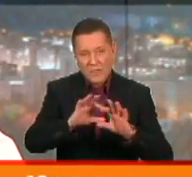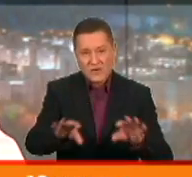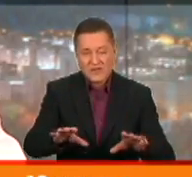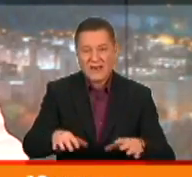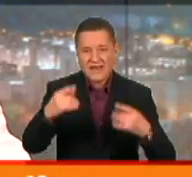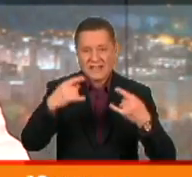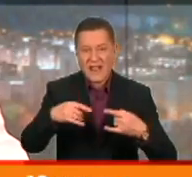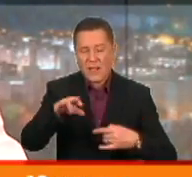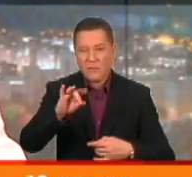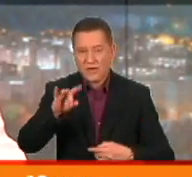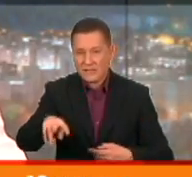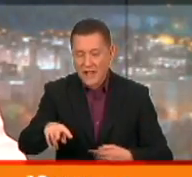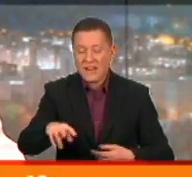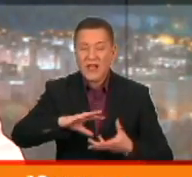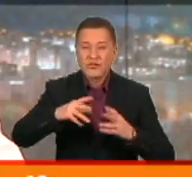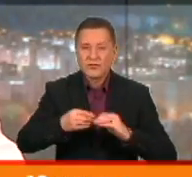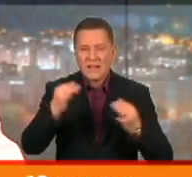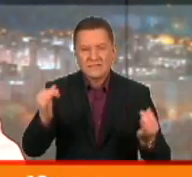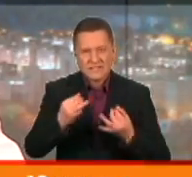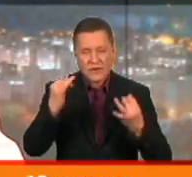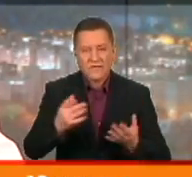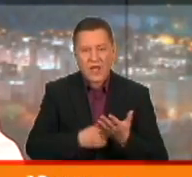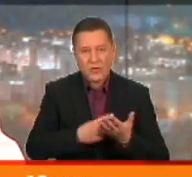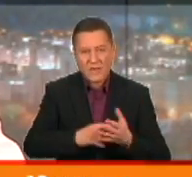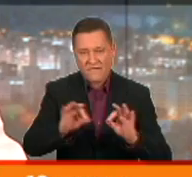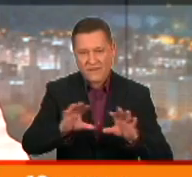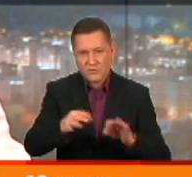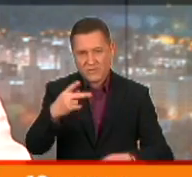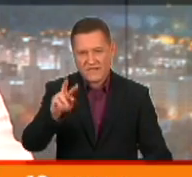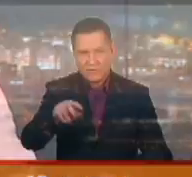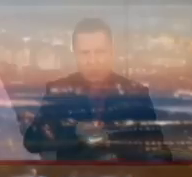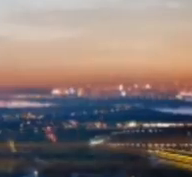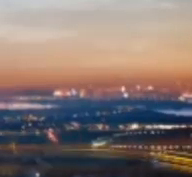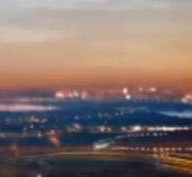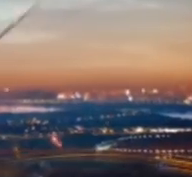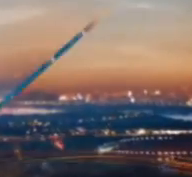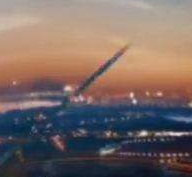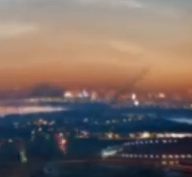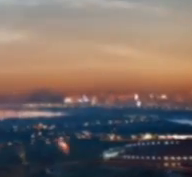додатку «Телепортал». Результати та найцікавіші аргументи у випуску о 22:00.